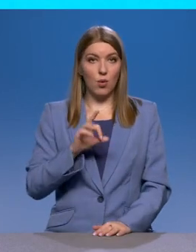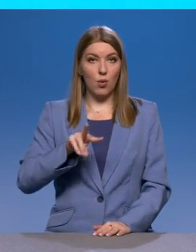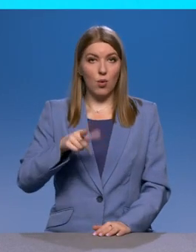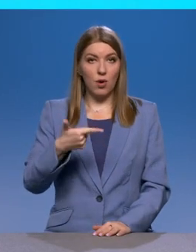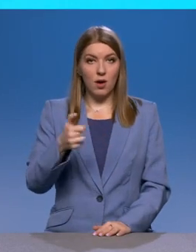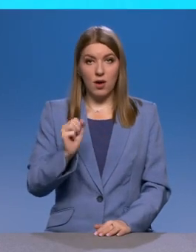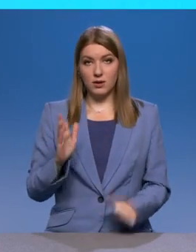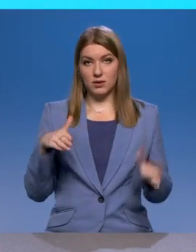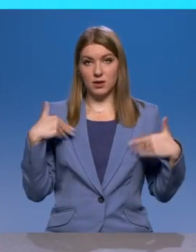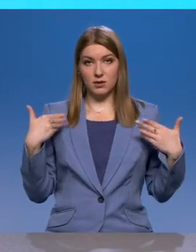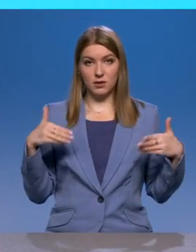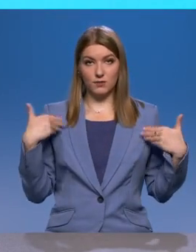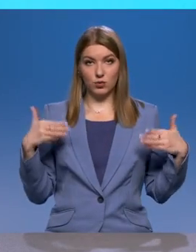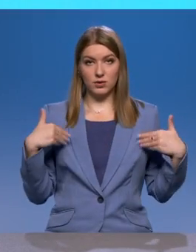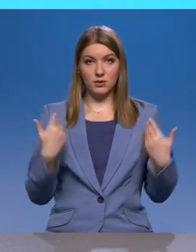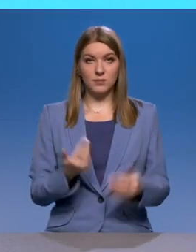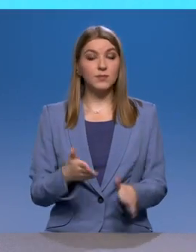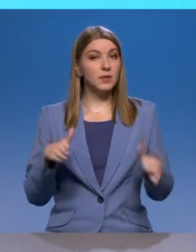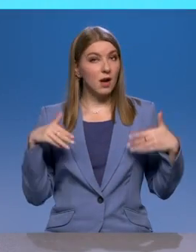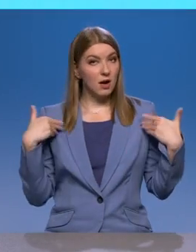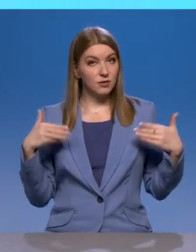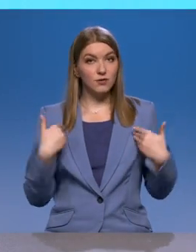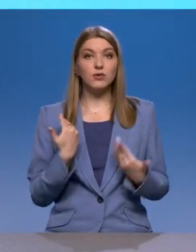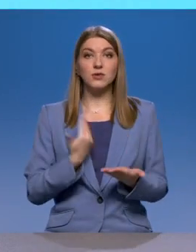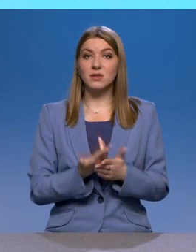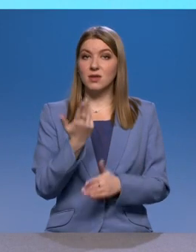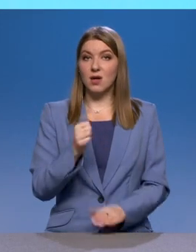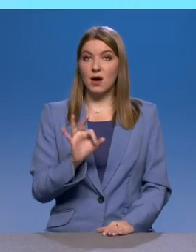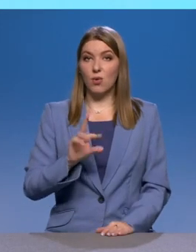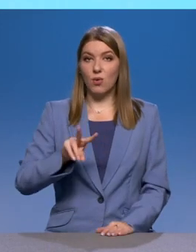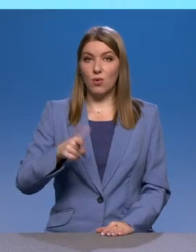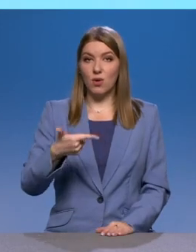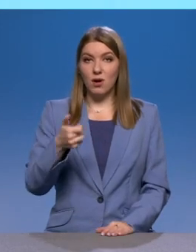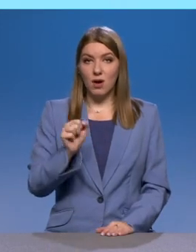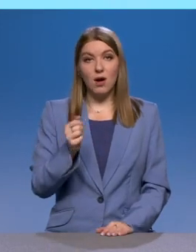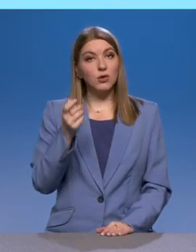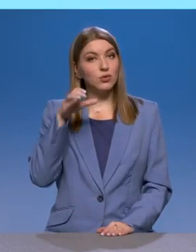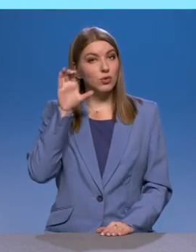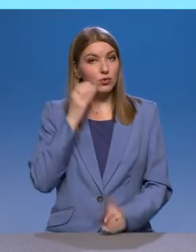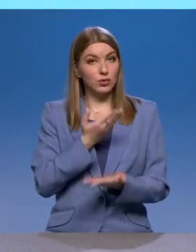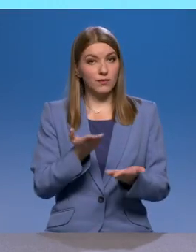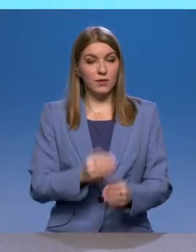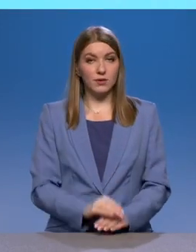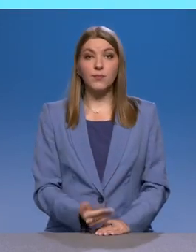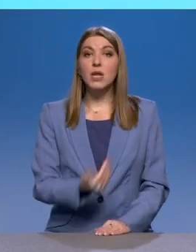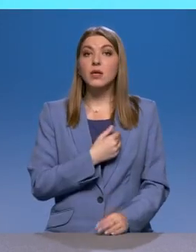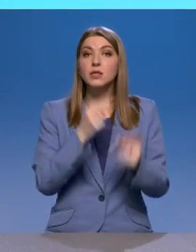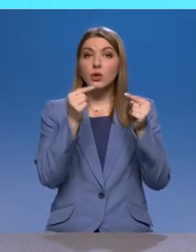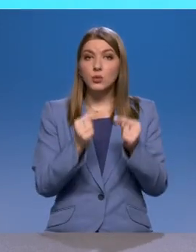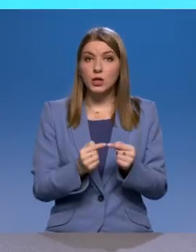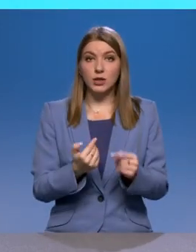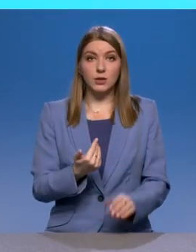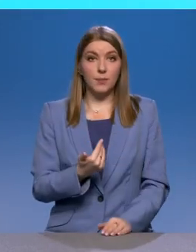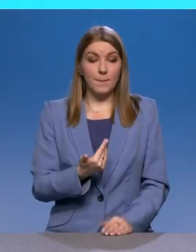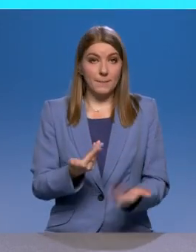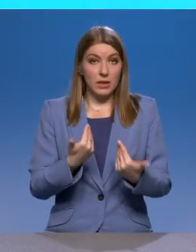звонок. Здравствуйте. Да, Ольга, слушаем вас. Я вот хотела уточнить. Мне вот субсидию